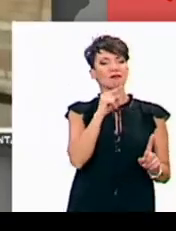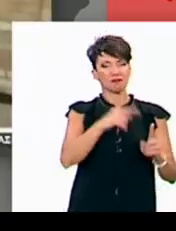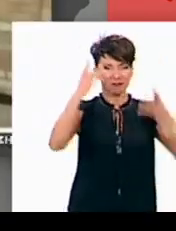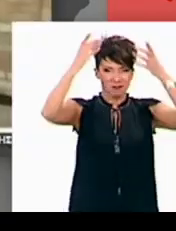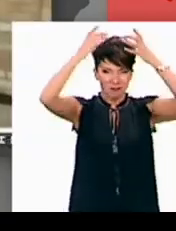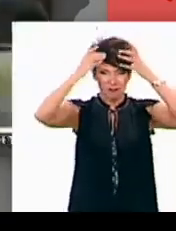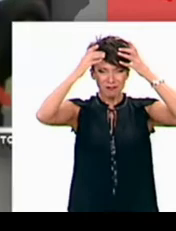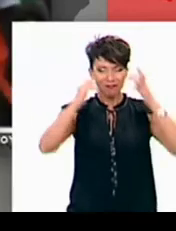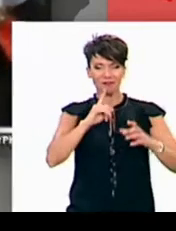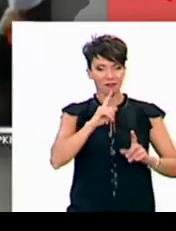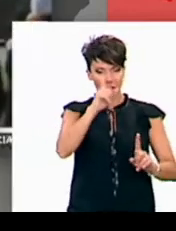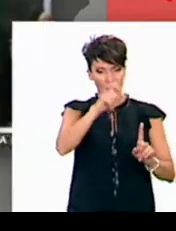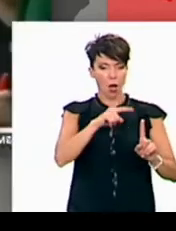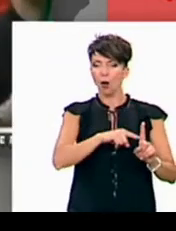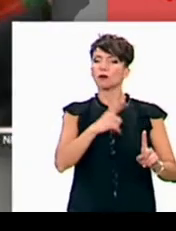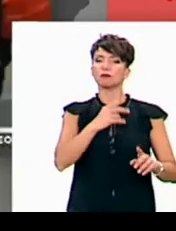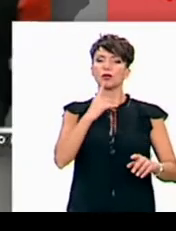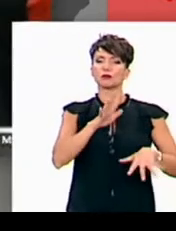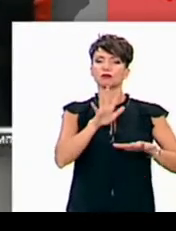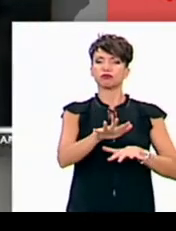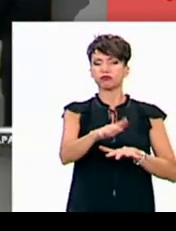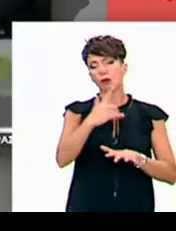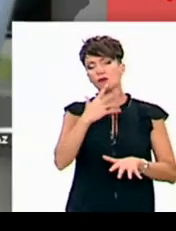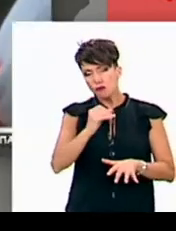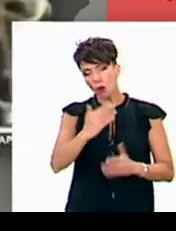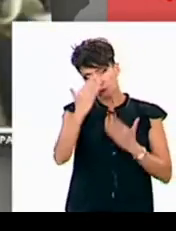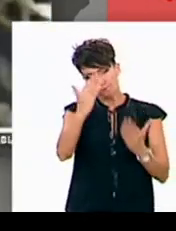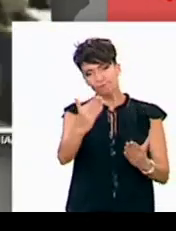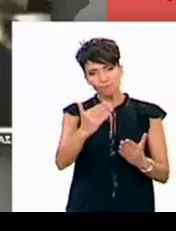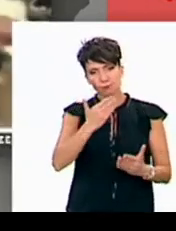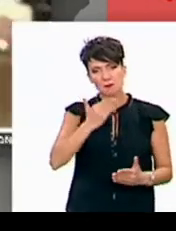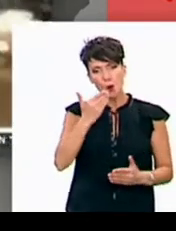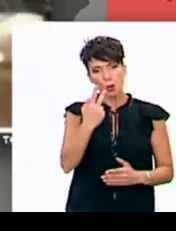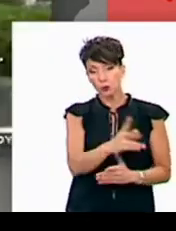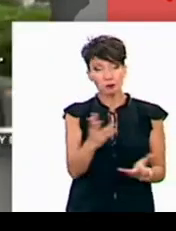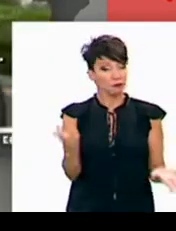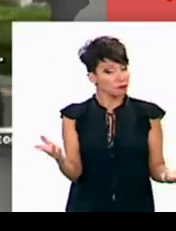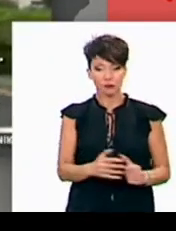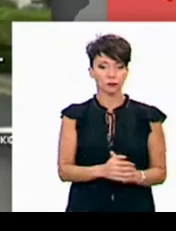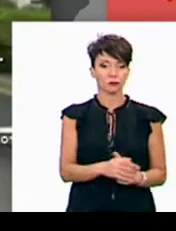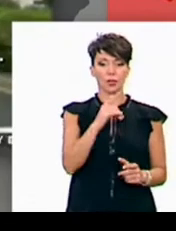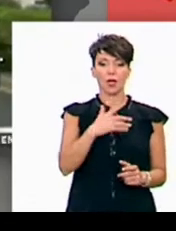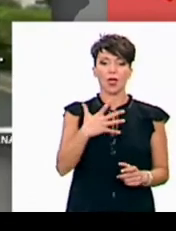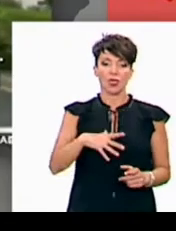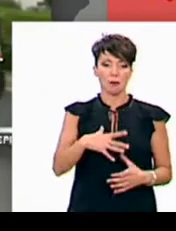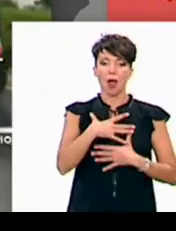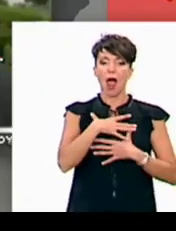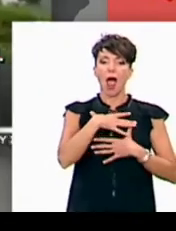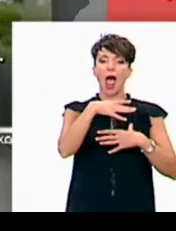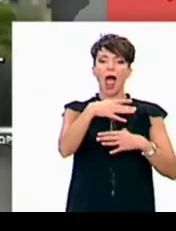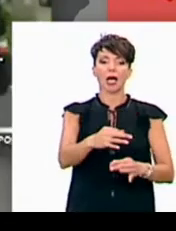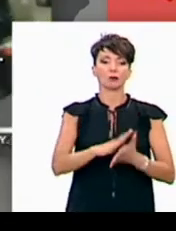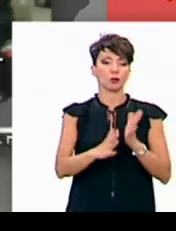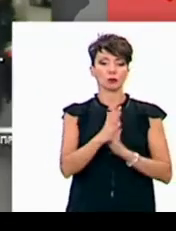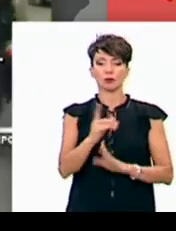μάλιστα μπόρεσαν να κάνουν και πολιτικές αναλύσεις. Δεν είχε συμβεί ποτέ στο παρελθόν. Perché vogliamo rappresentare quelle persone come